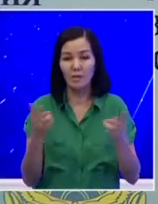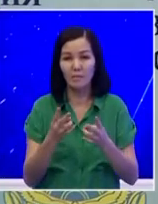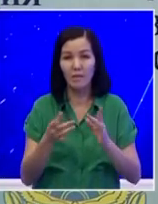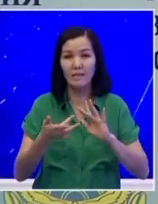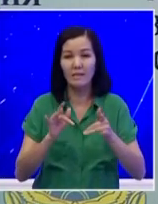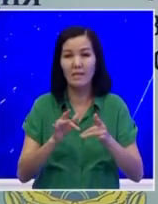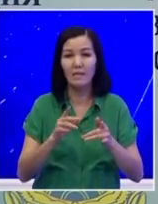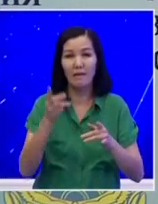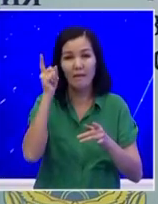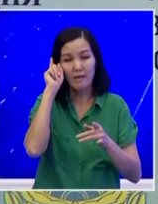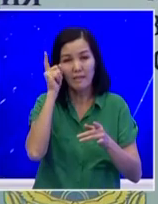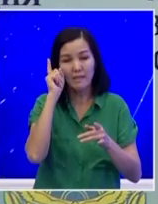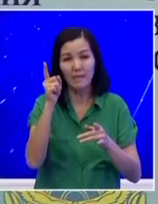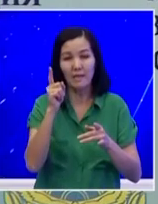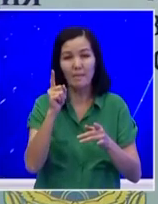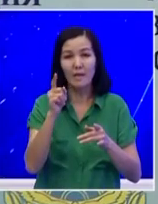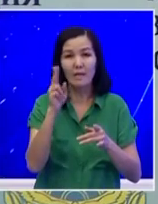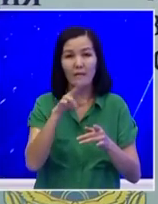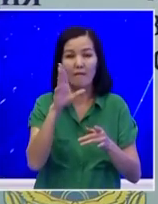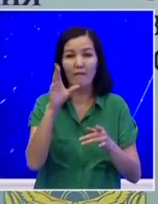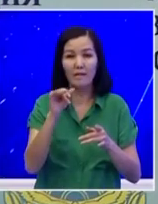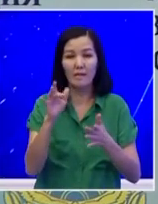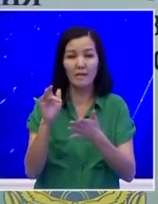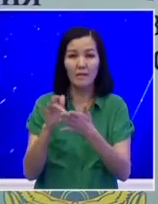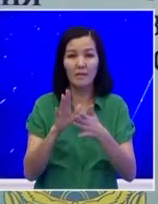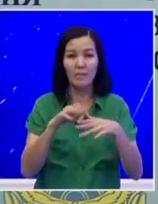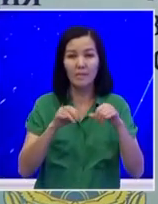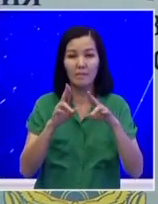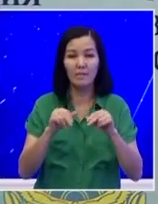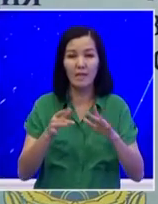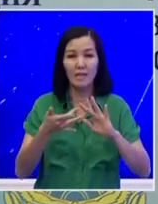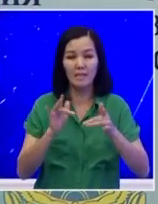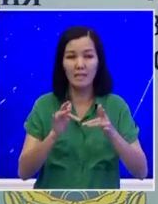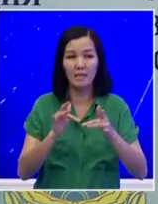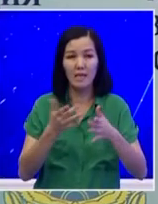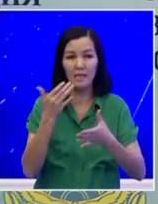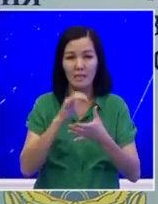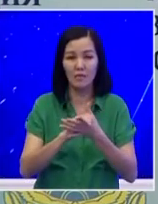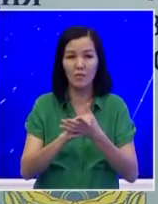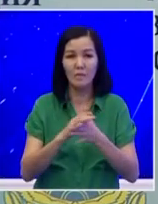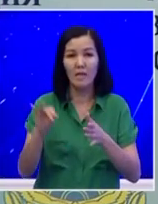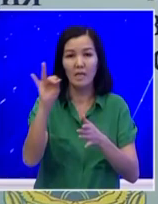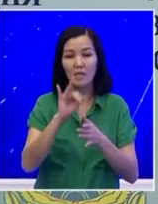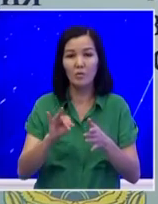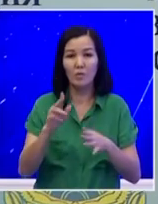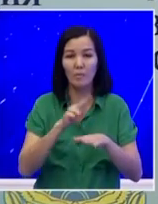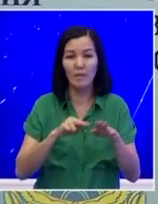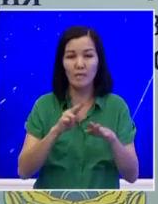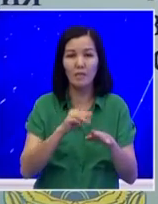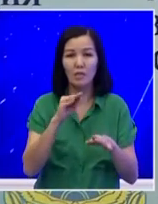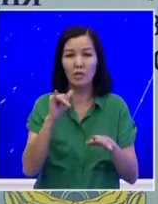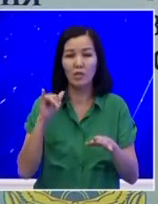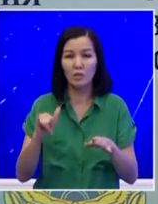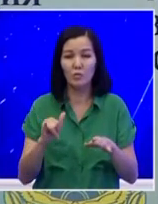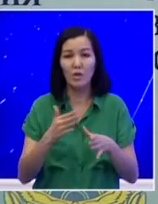страницу Инстаграм департамента полиции и пройти по специальной ссылке и ознакомиться с историей полицейских ЖИЦУ при